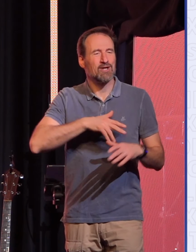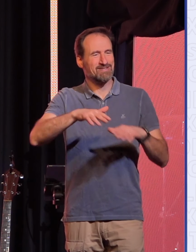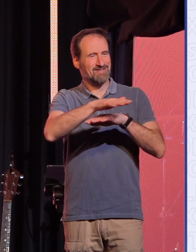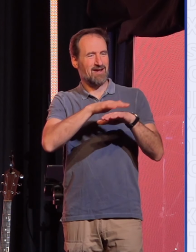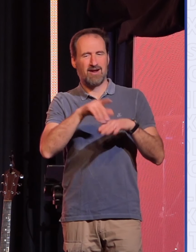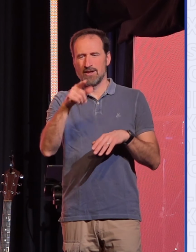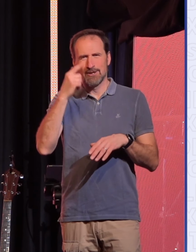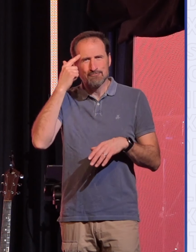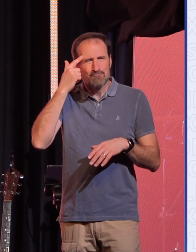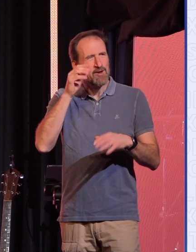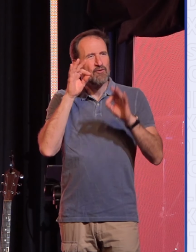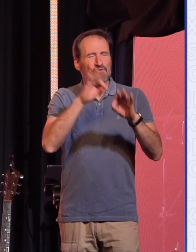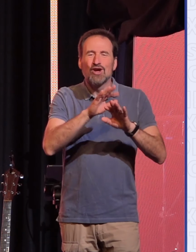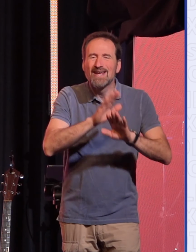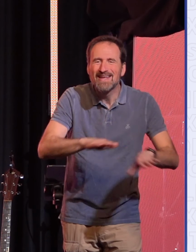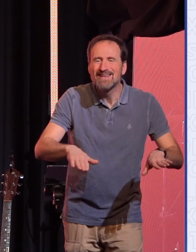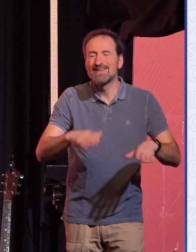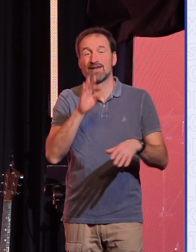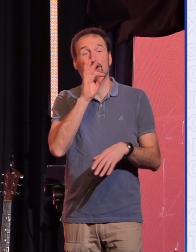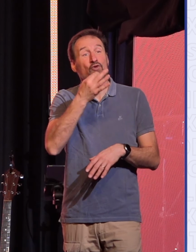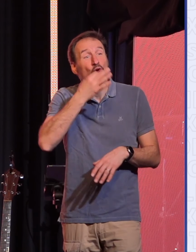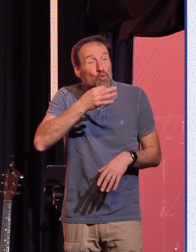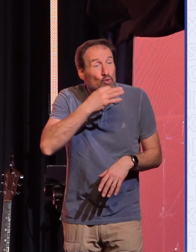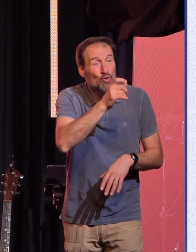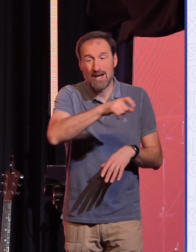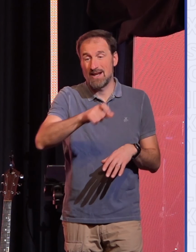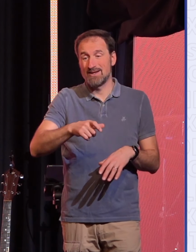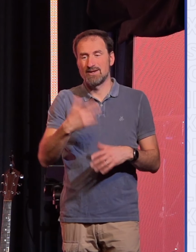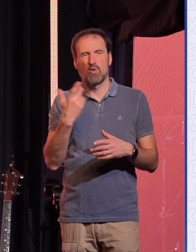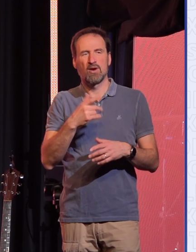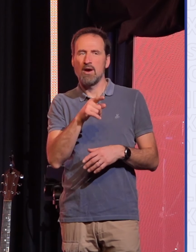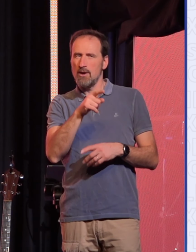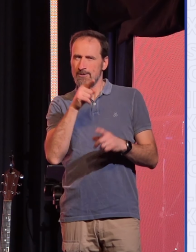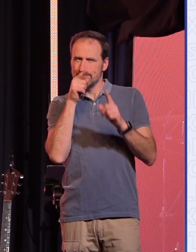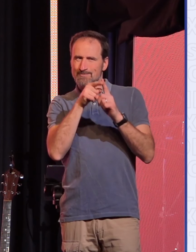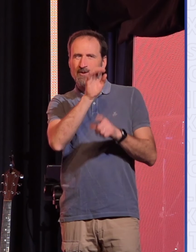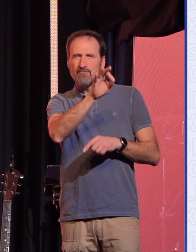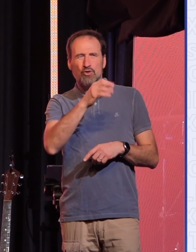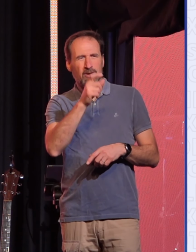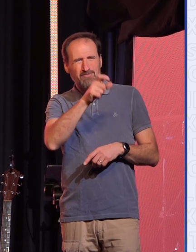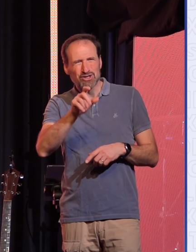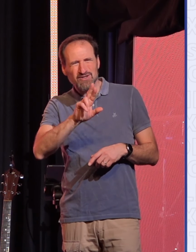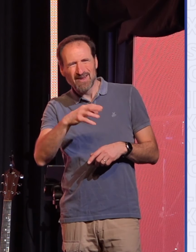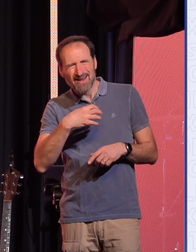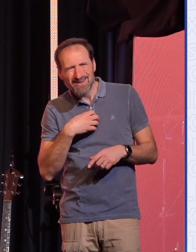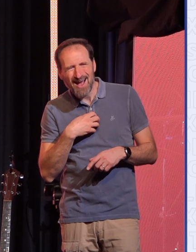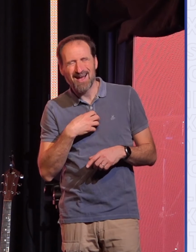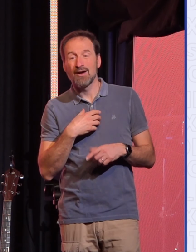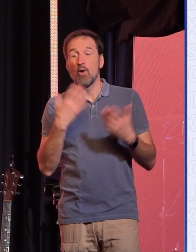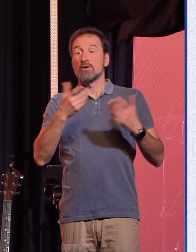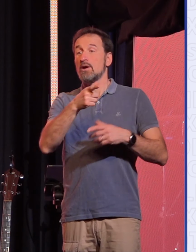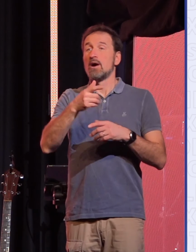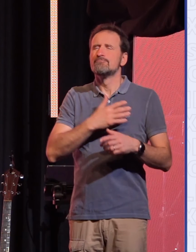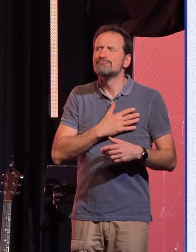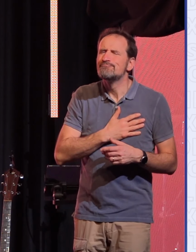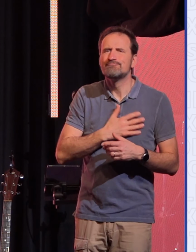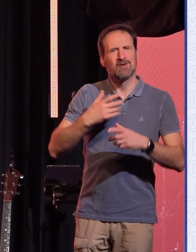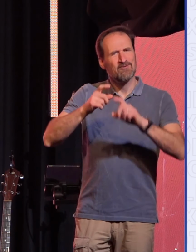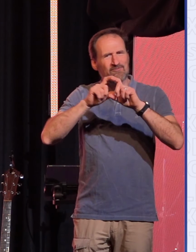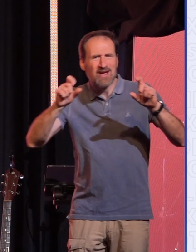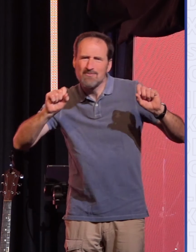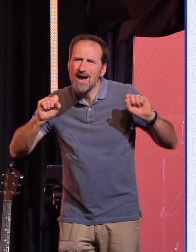kranke Menschen auf dem Herzen. Vielleicht hast du es auf dem Herzen, eine Firma zu gründen oder da auch dort in diesem Bereich einen Unterschied zu